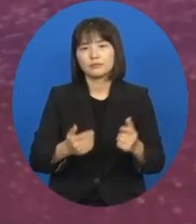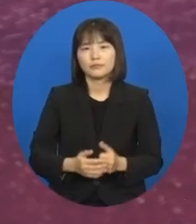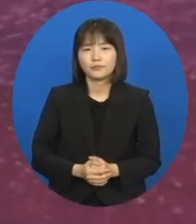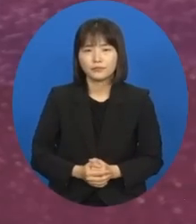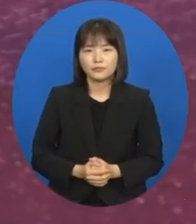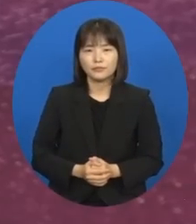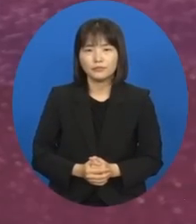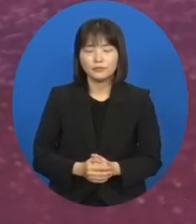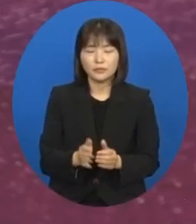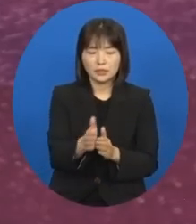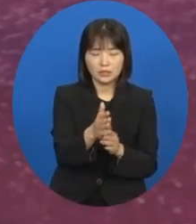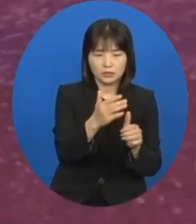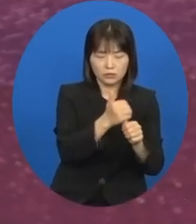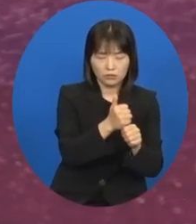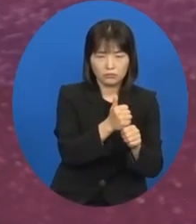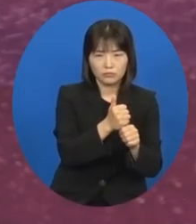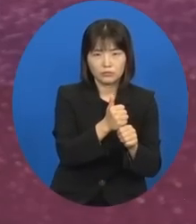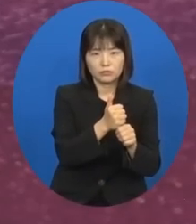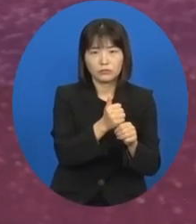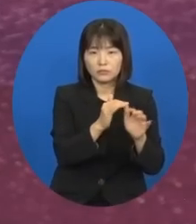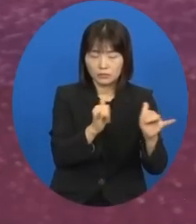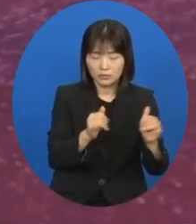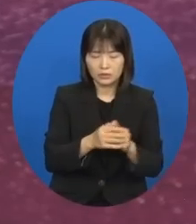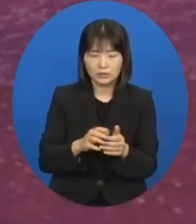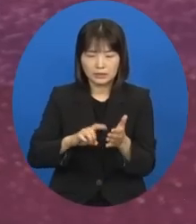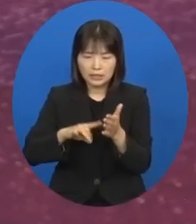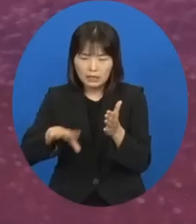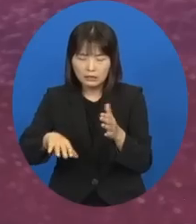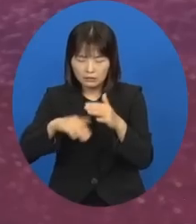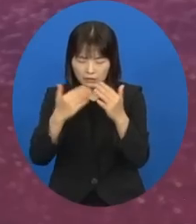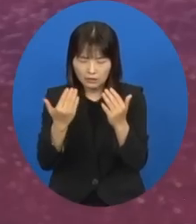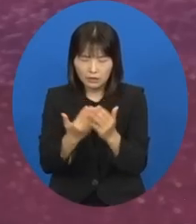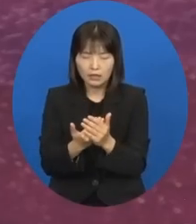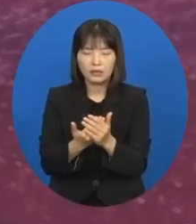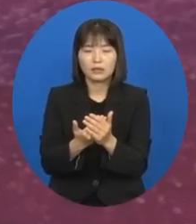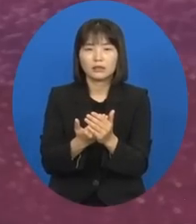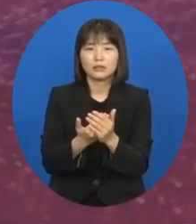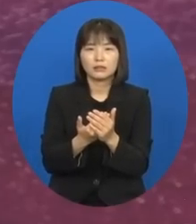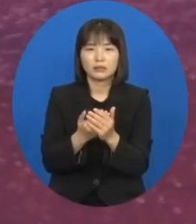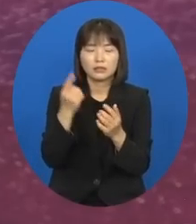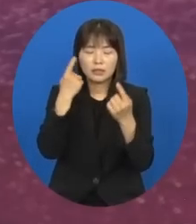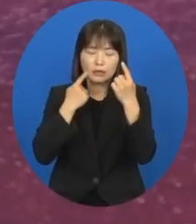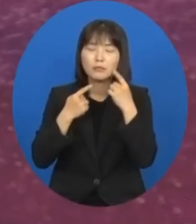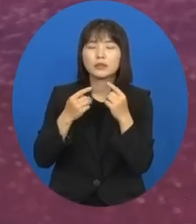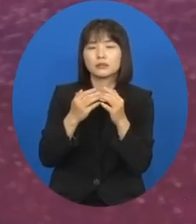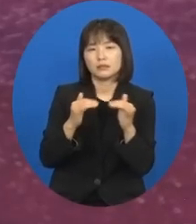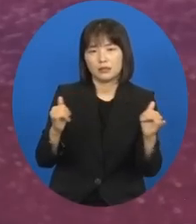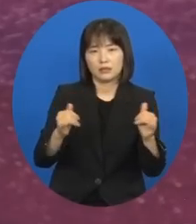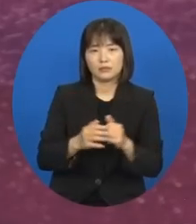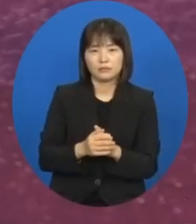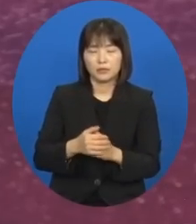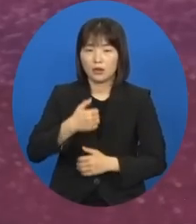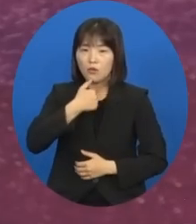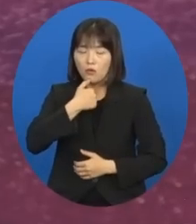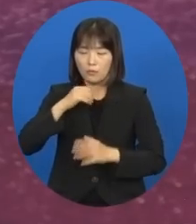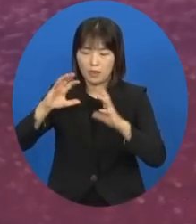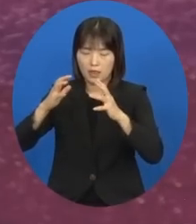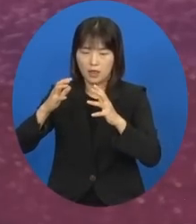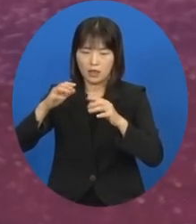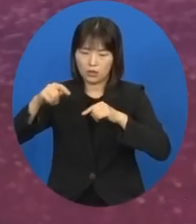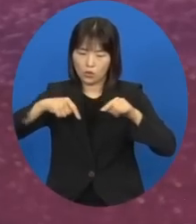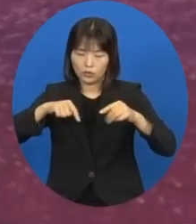어부 세리 다 상처입고 멸시받는 사람이었습니다 로마 제국의 통치 아래에